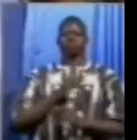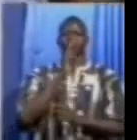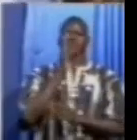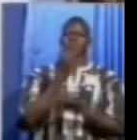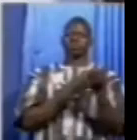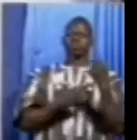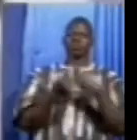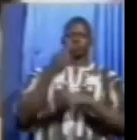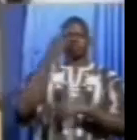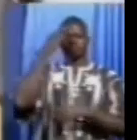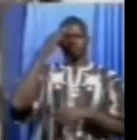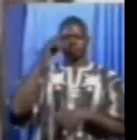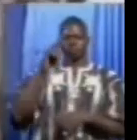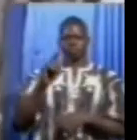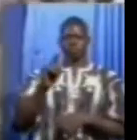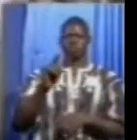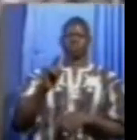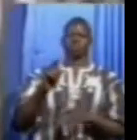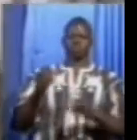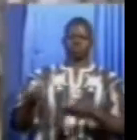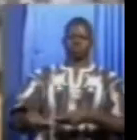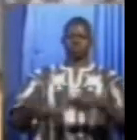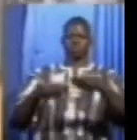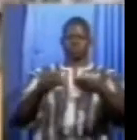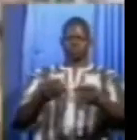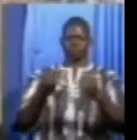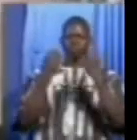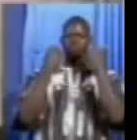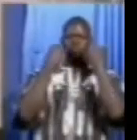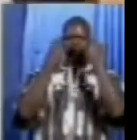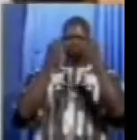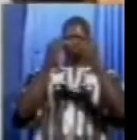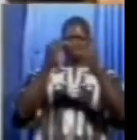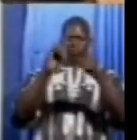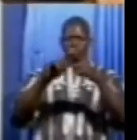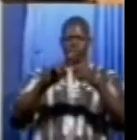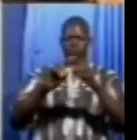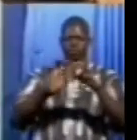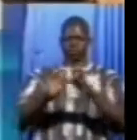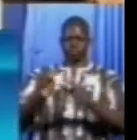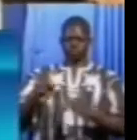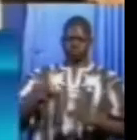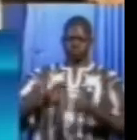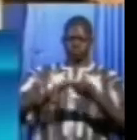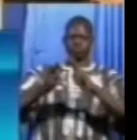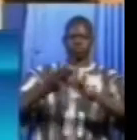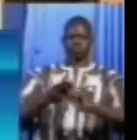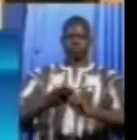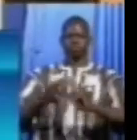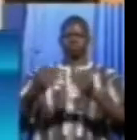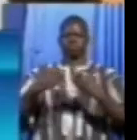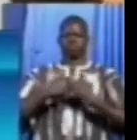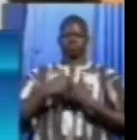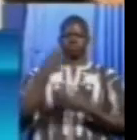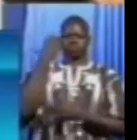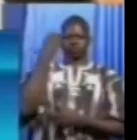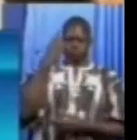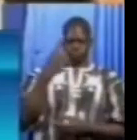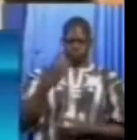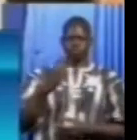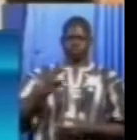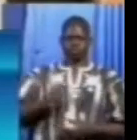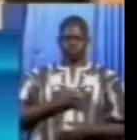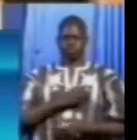pour porter des informations à des camarades et nous avions compris que les camarades étaient